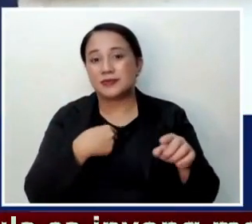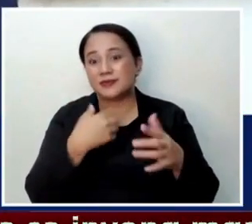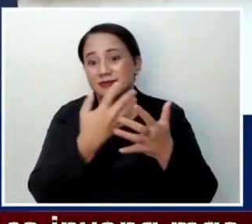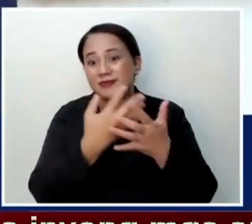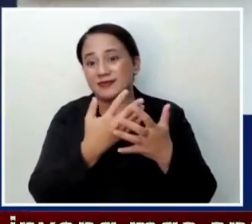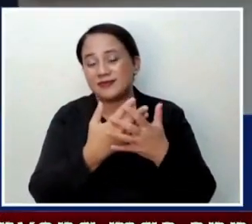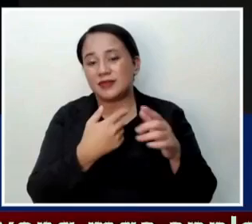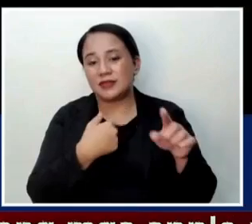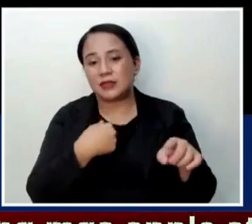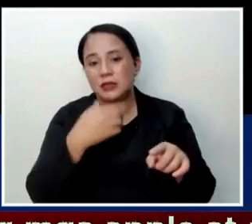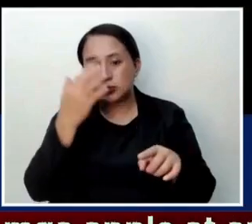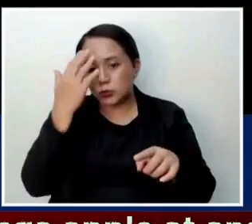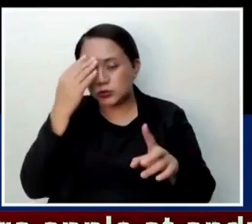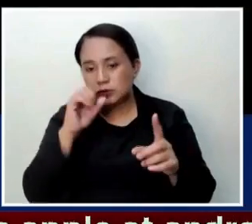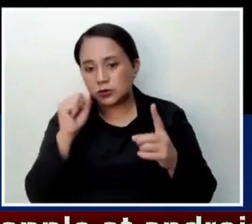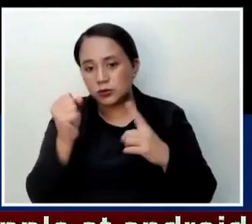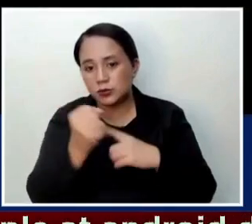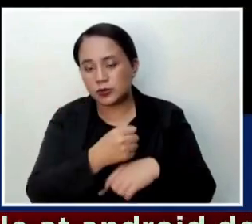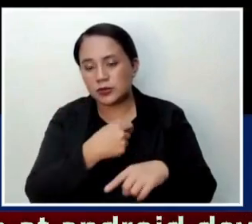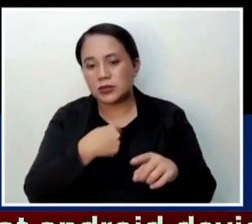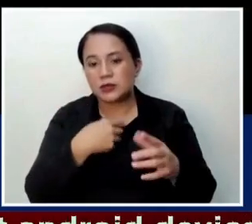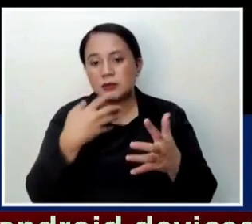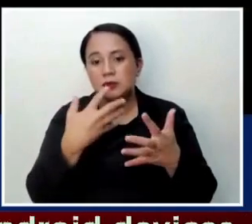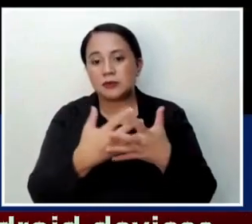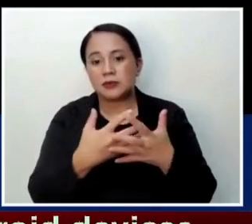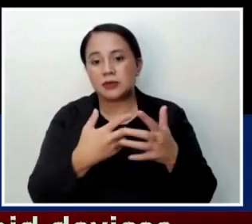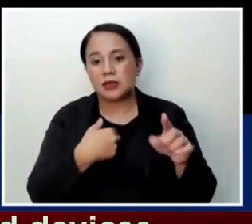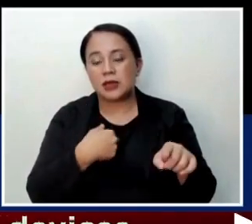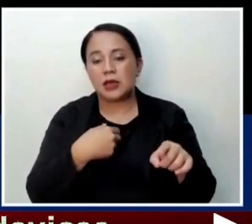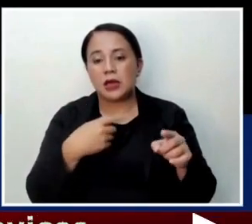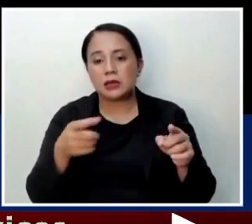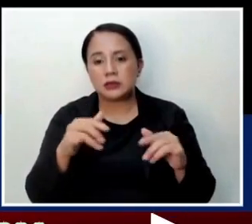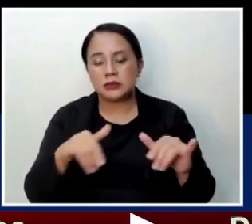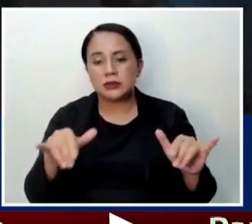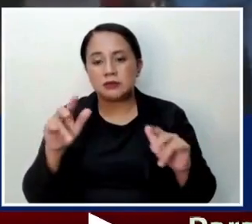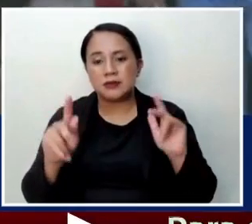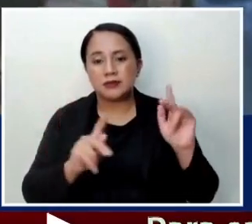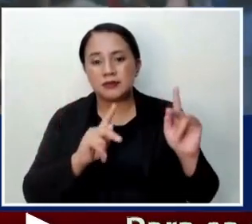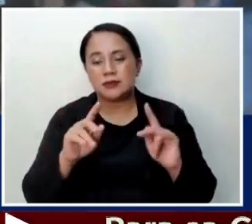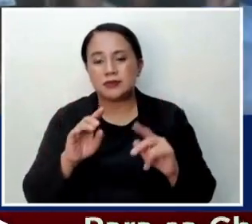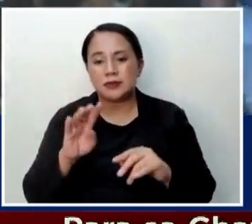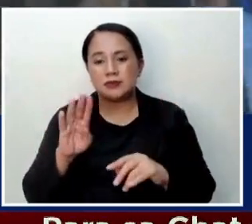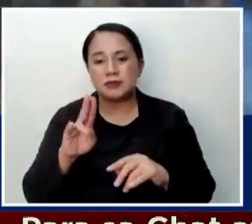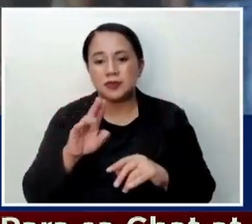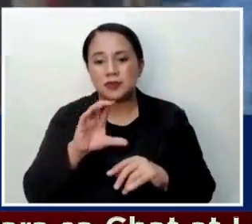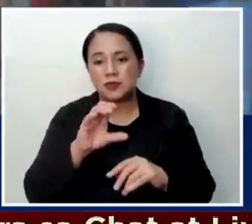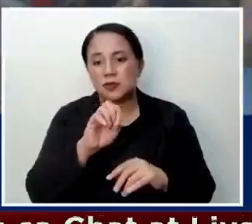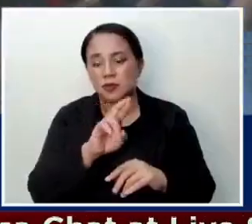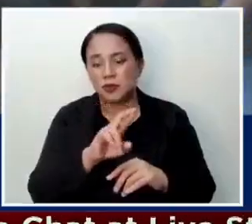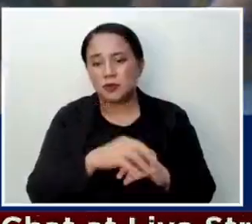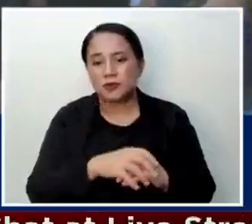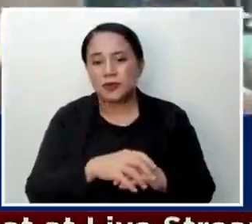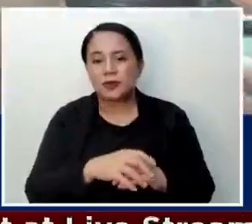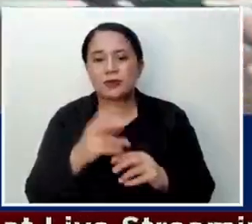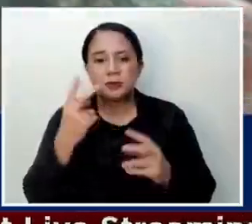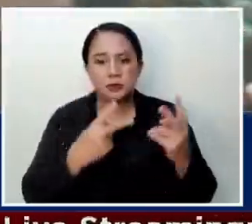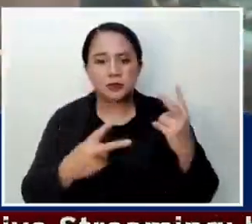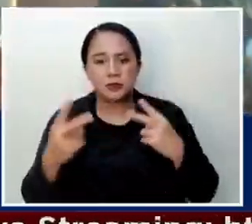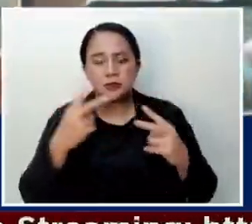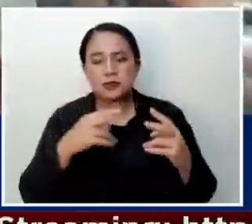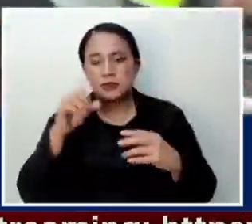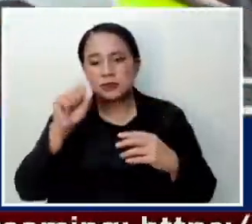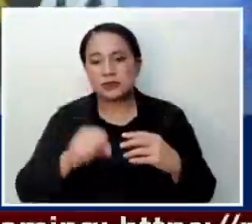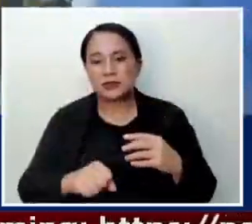saan inalam niya ang sitwasyon ng mga nakapiit dito at maging mga tauhan ng Bucor. Bumisita rin siya sa Southville